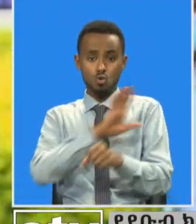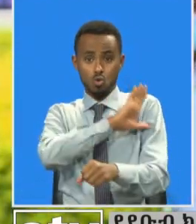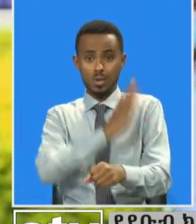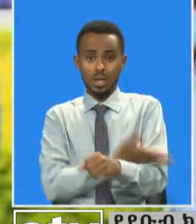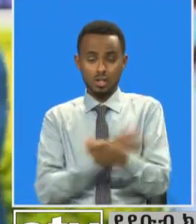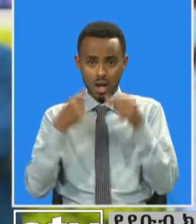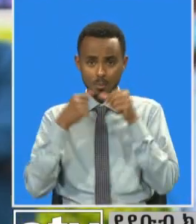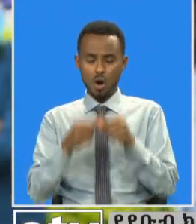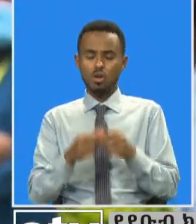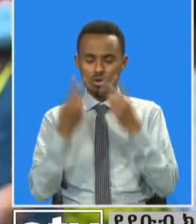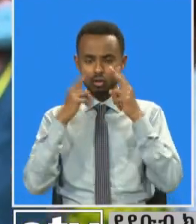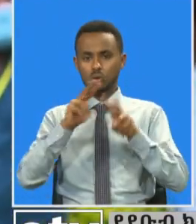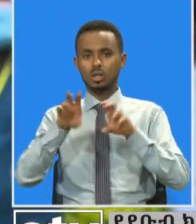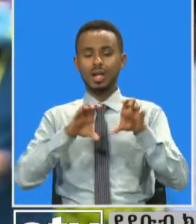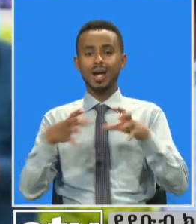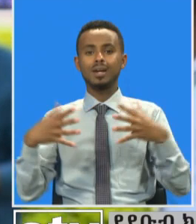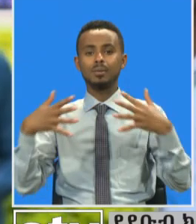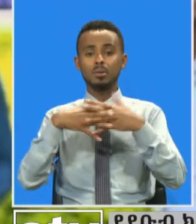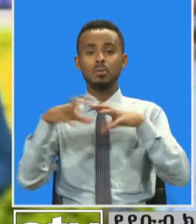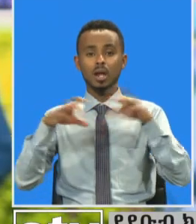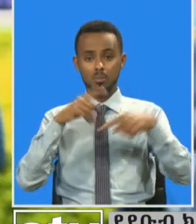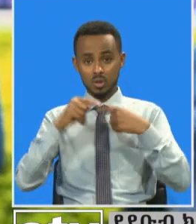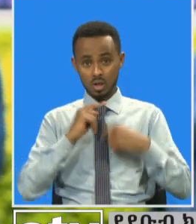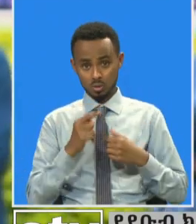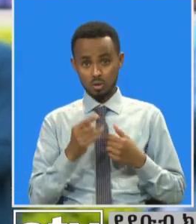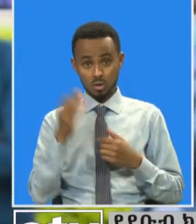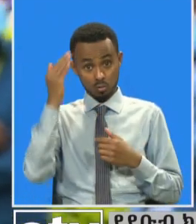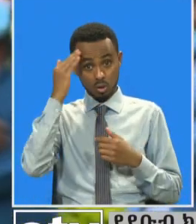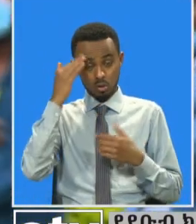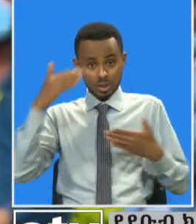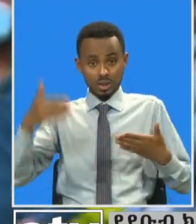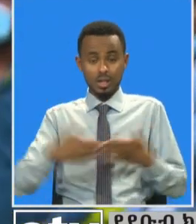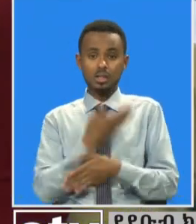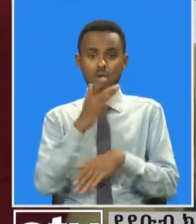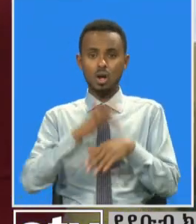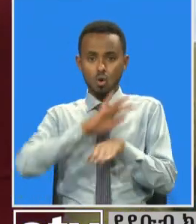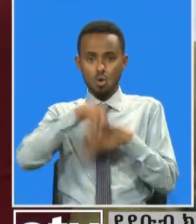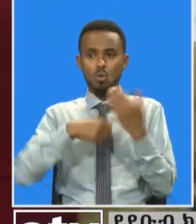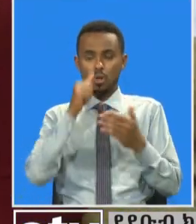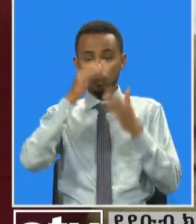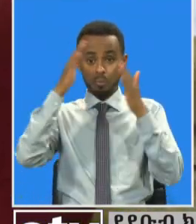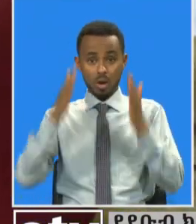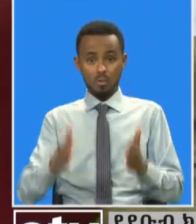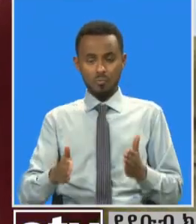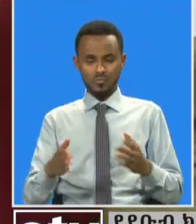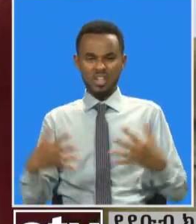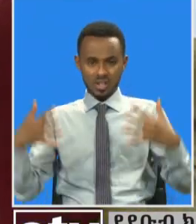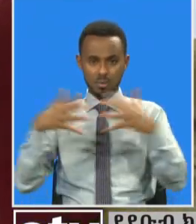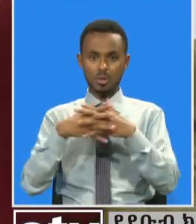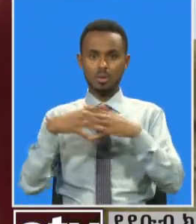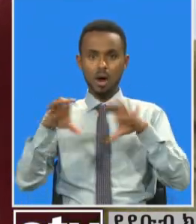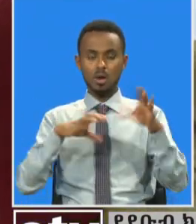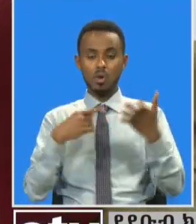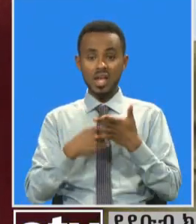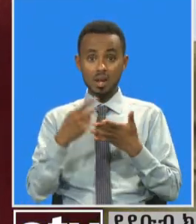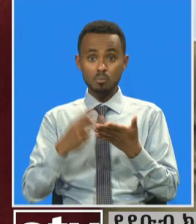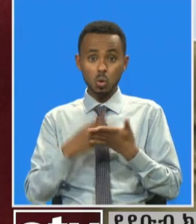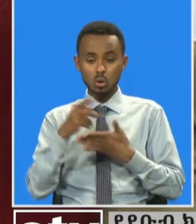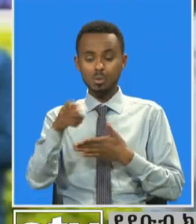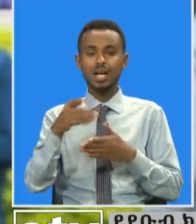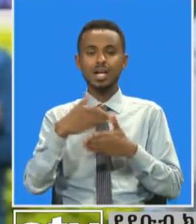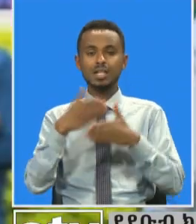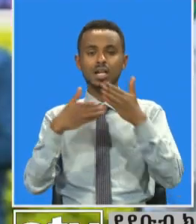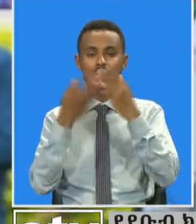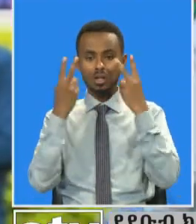ለማዋል ትኩረትና ርብርብ የምናደርግበት ሂደት ነው። እንግዲህ እንደምታውቁት ህዳሴው ላይ ሁሉም ኢትዮጵያዊ ርብርብ አድርጓል። ይህም ፕሮጀክት በዛ